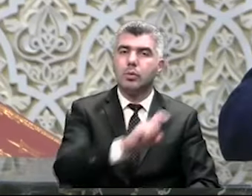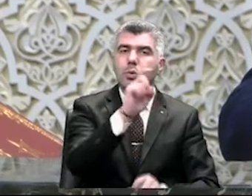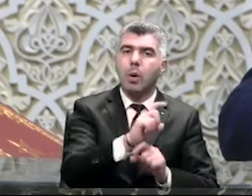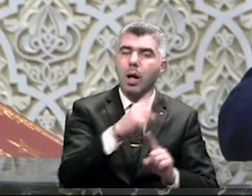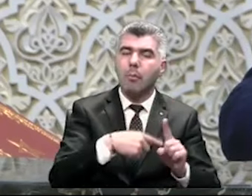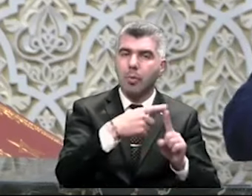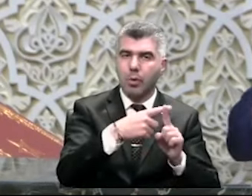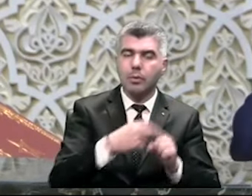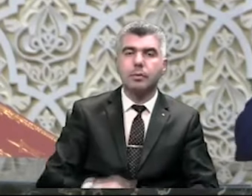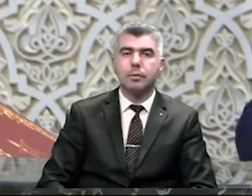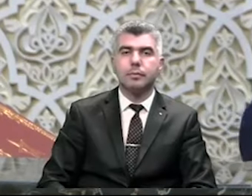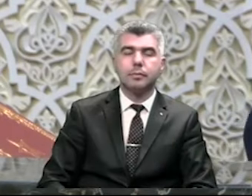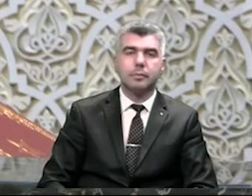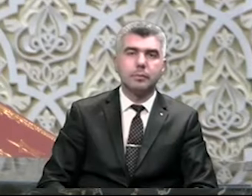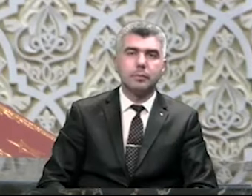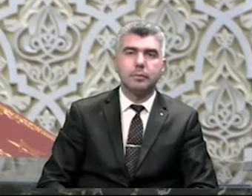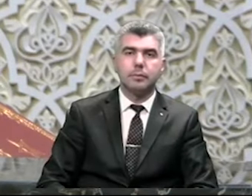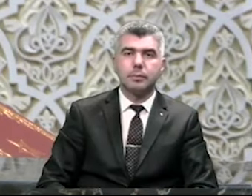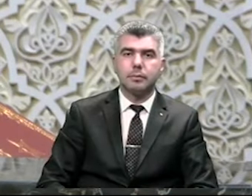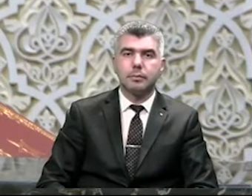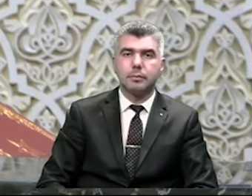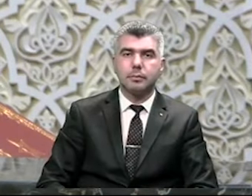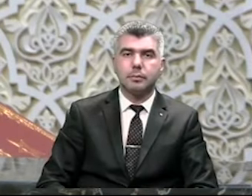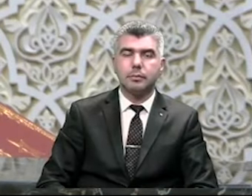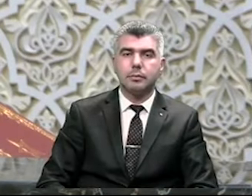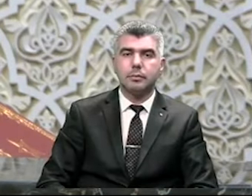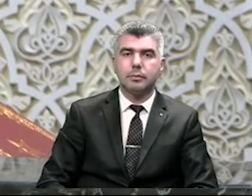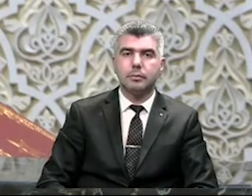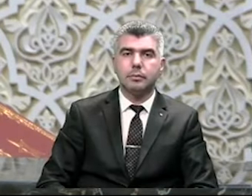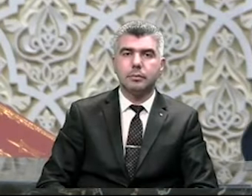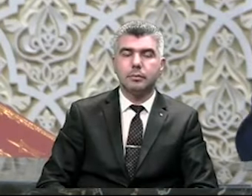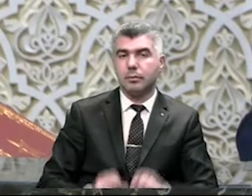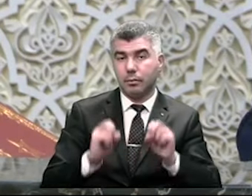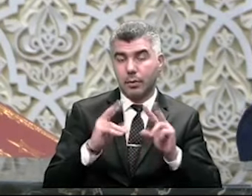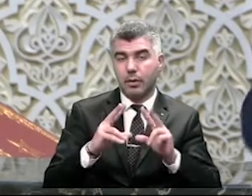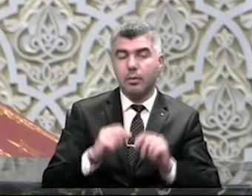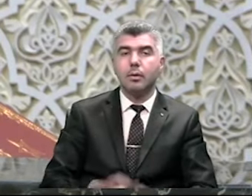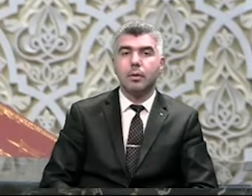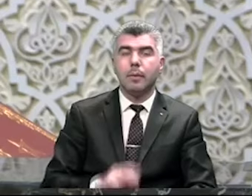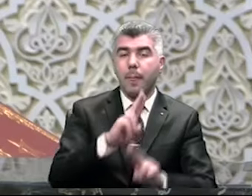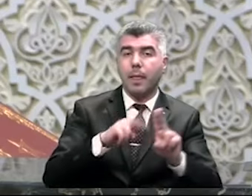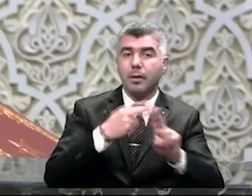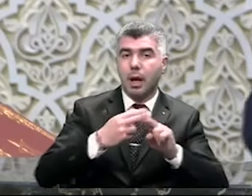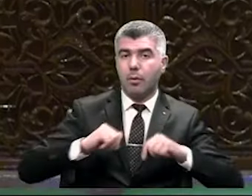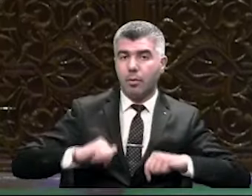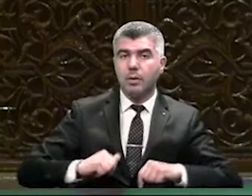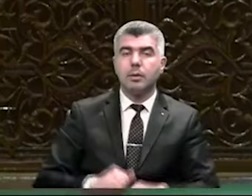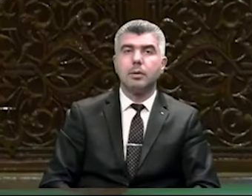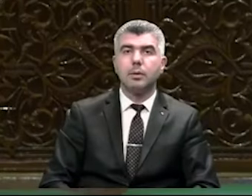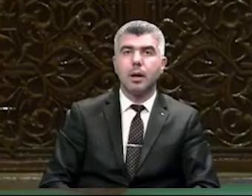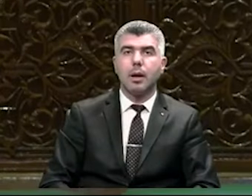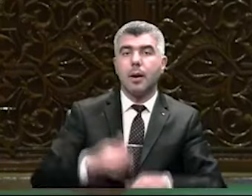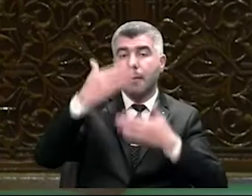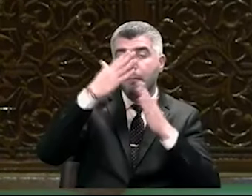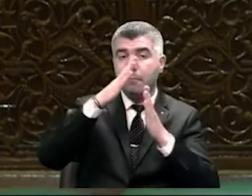الكلمه لاخت فاطمه في اطار التعقيب تفضلوا تفاعلا مع جوابكم السيد الوزير فبلادنا